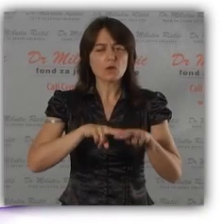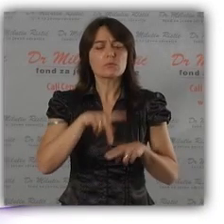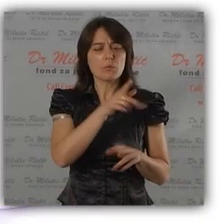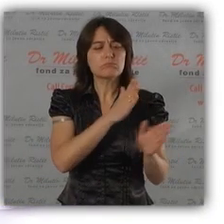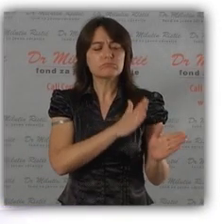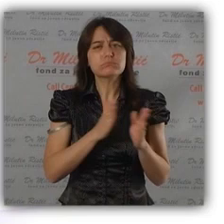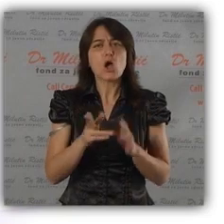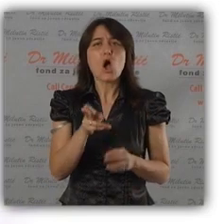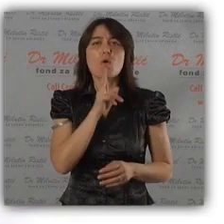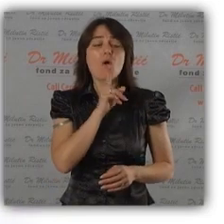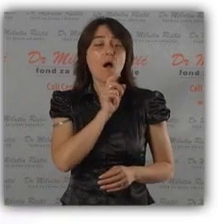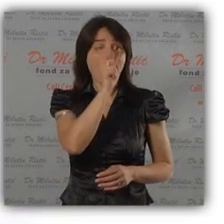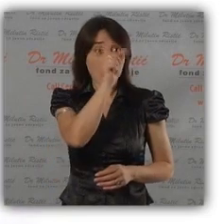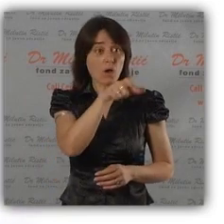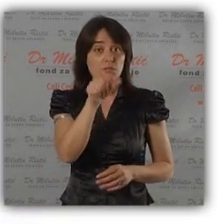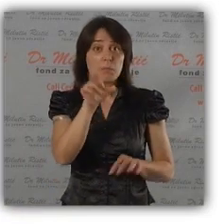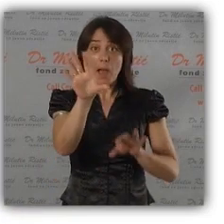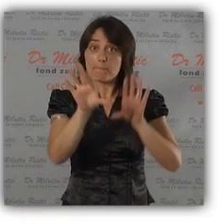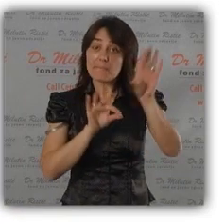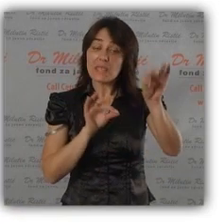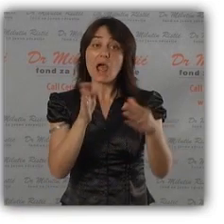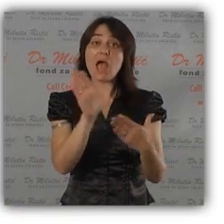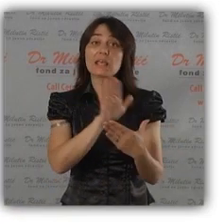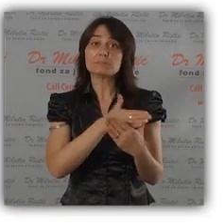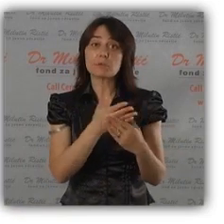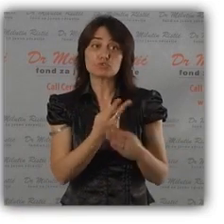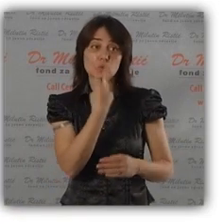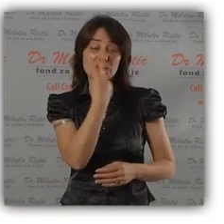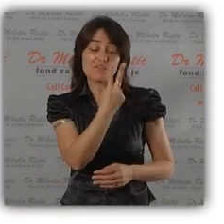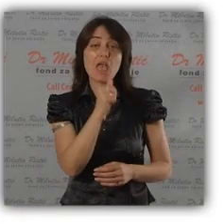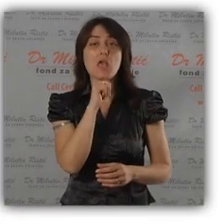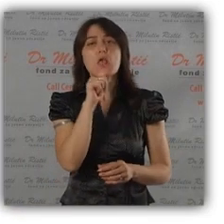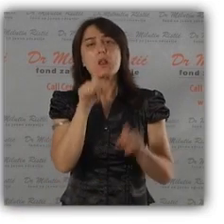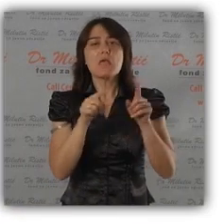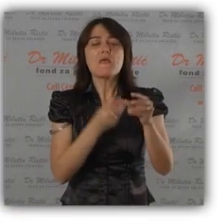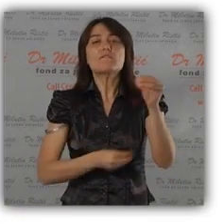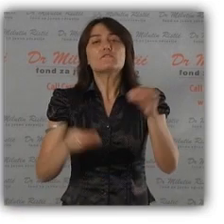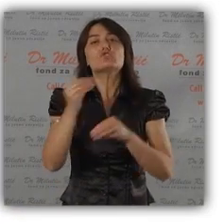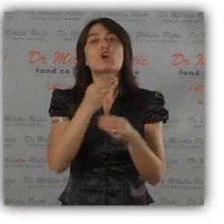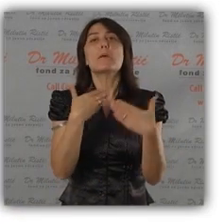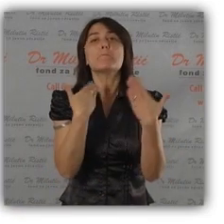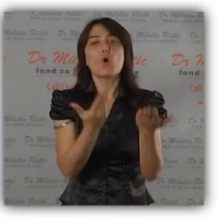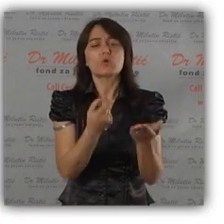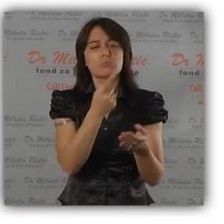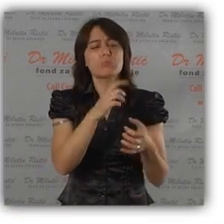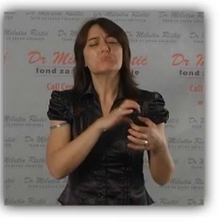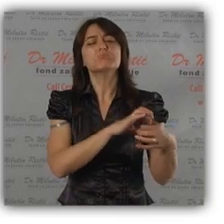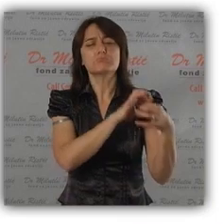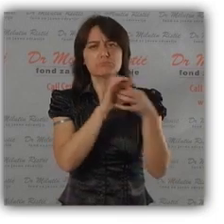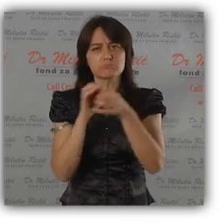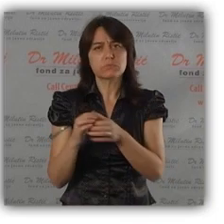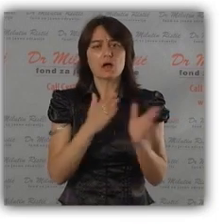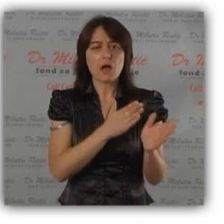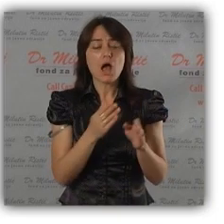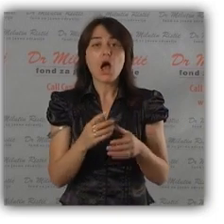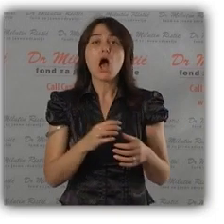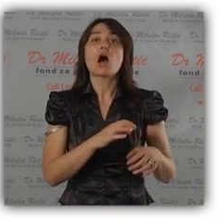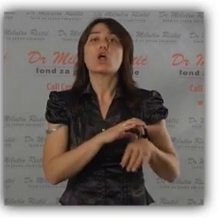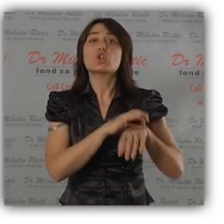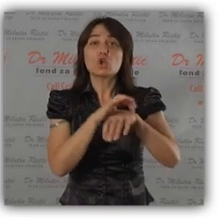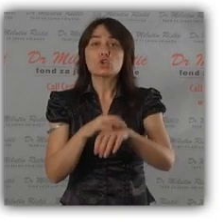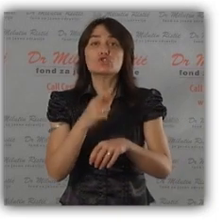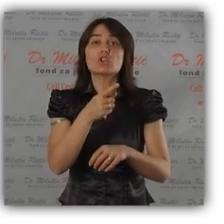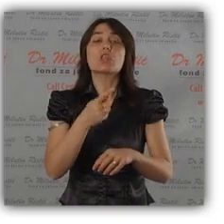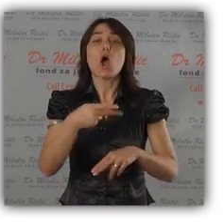Donošenje odluka je proces tokom kojeg osoba bira između dve ili više alternative. Vrlo često je taj